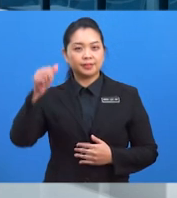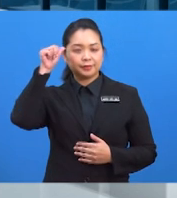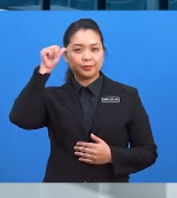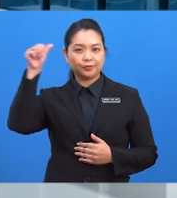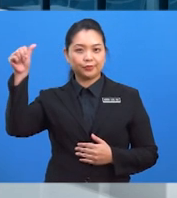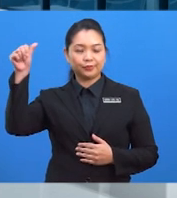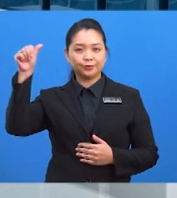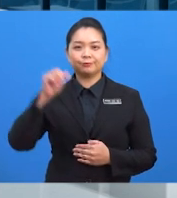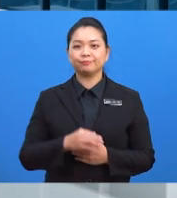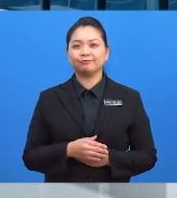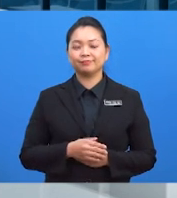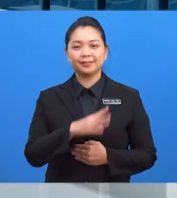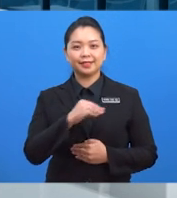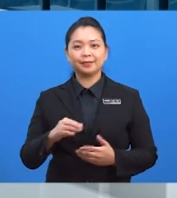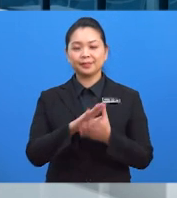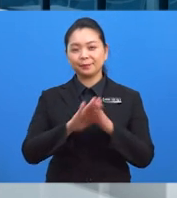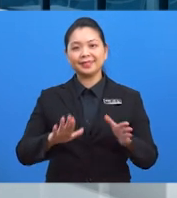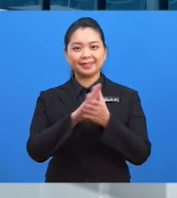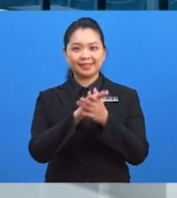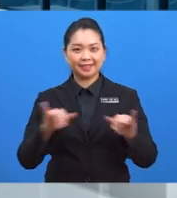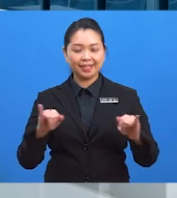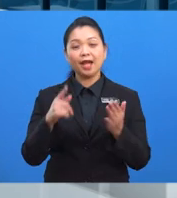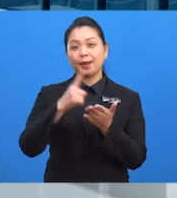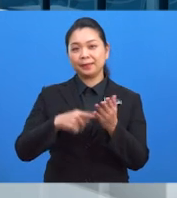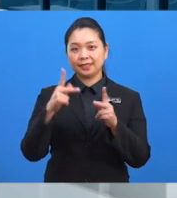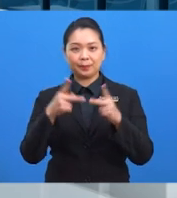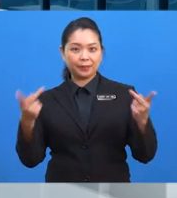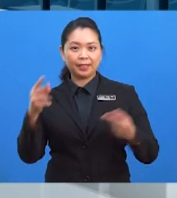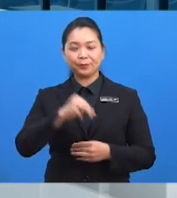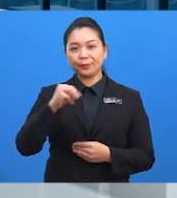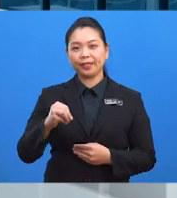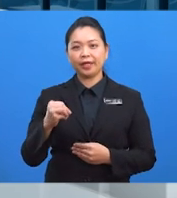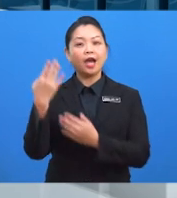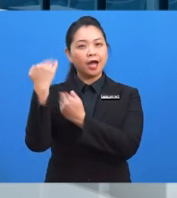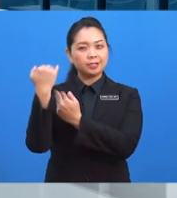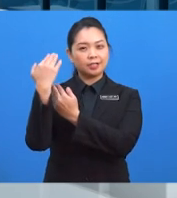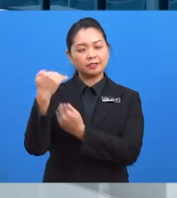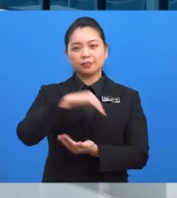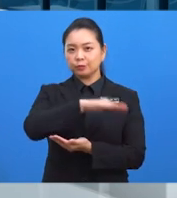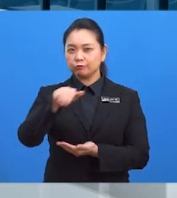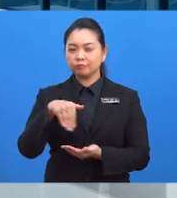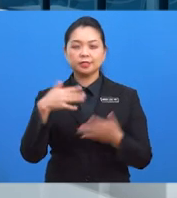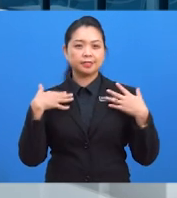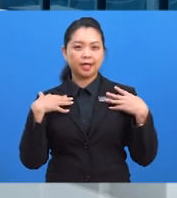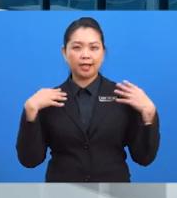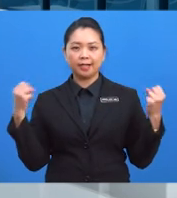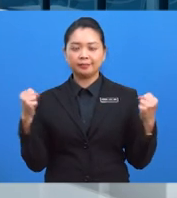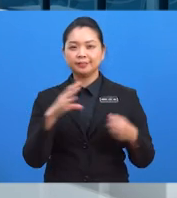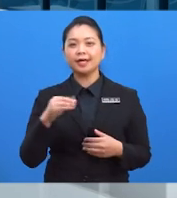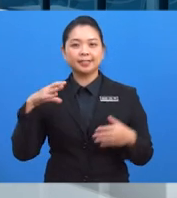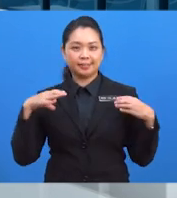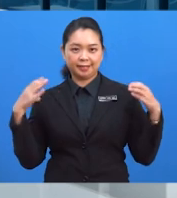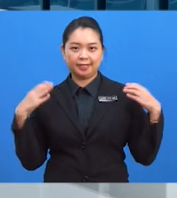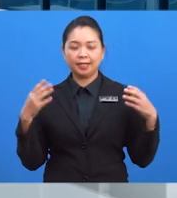Assalamualaikum warahmatullahi wabarakatuh dan salam sejahtera. Apa khabar murid-murid? Diharapkan semuanya berada dalam keadaan sihat dan